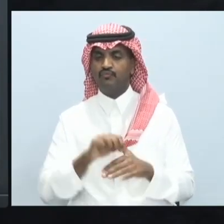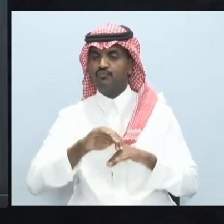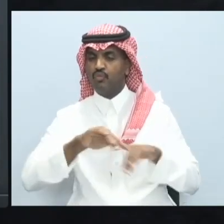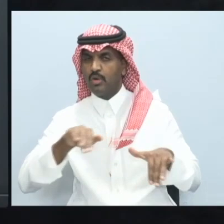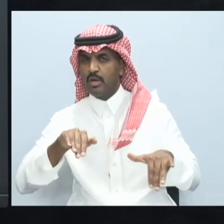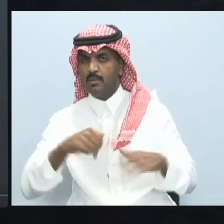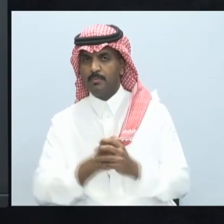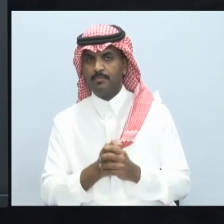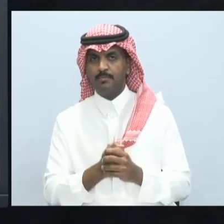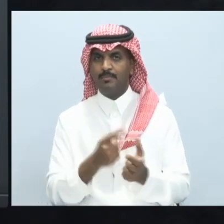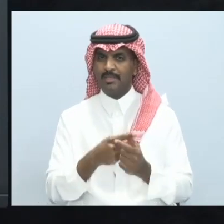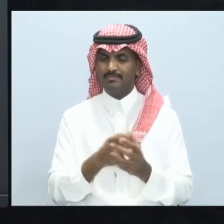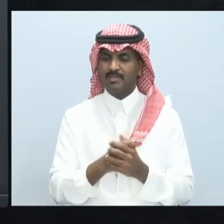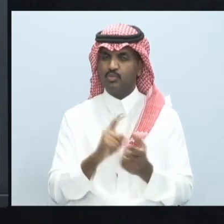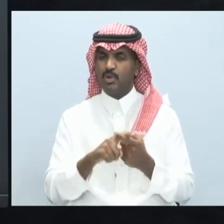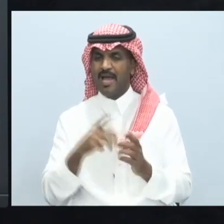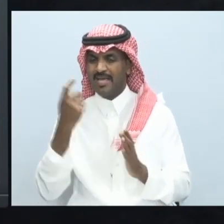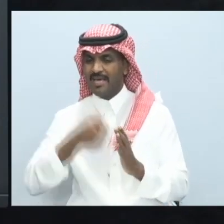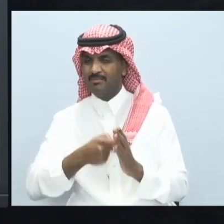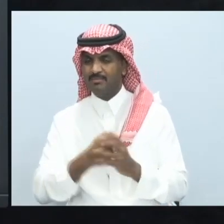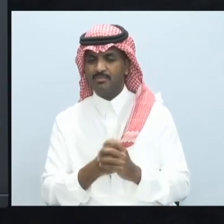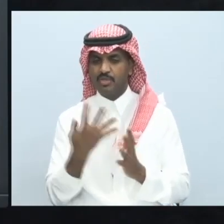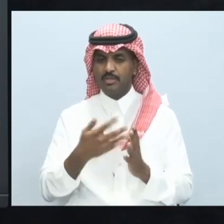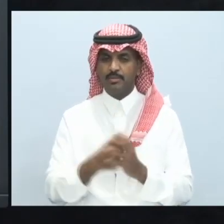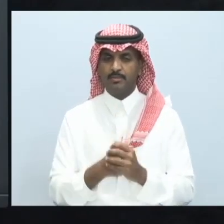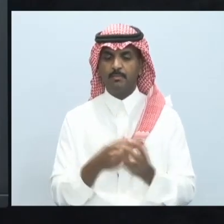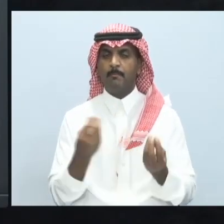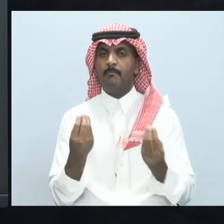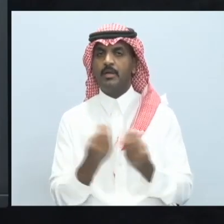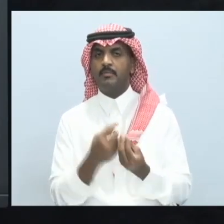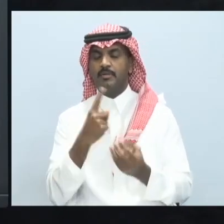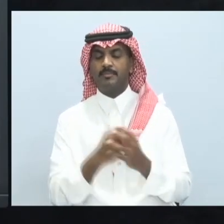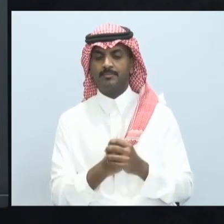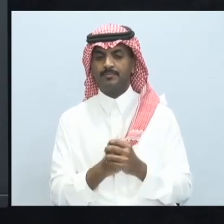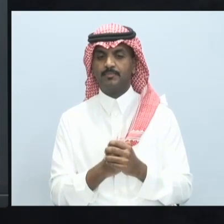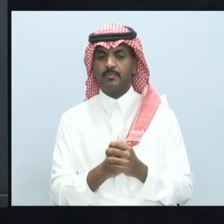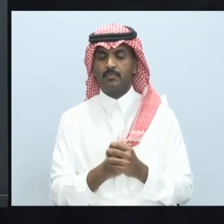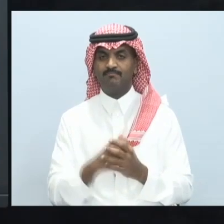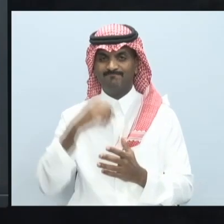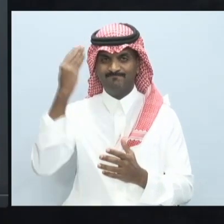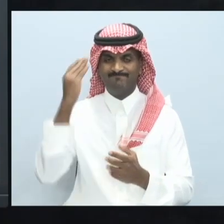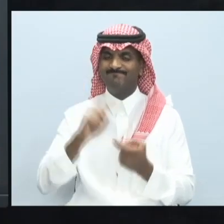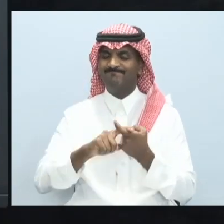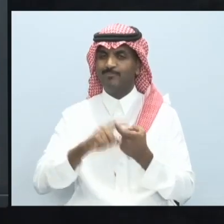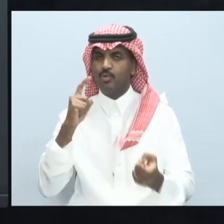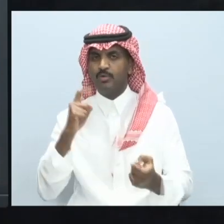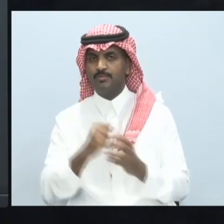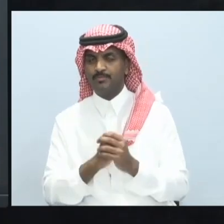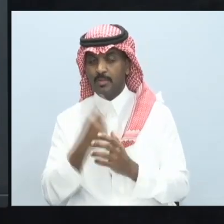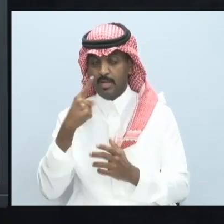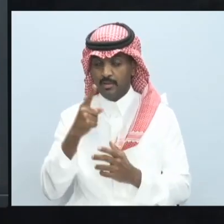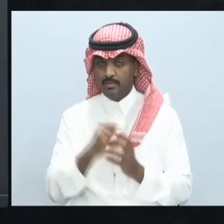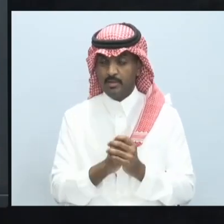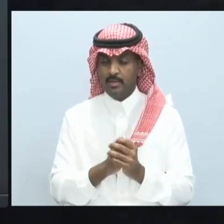وما يتعلق بها من احكام شرعيه وتحديدا معنا باذن الله تعالى الخلع نقف واياكم مع هذه